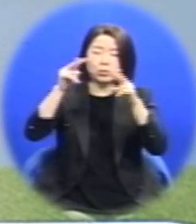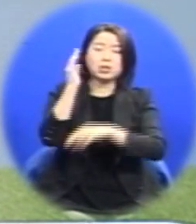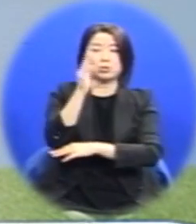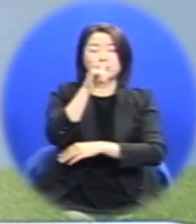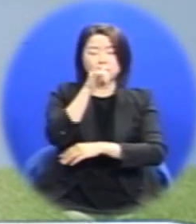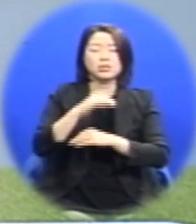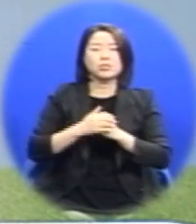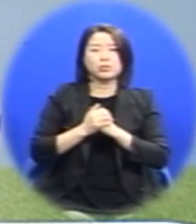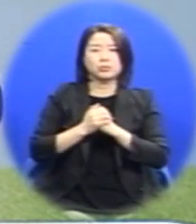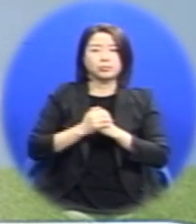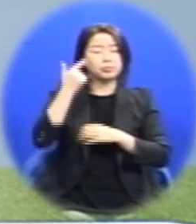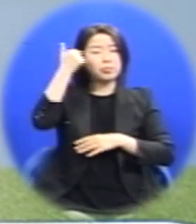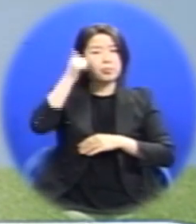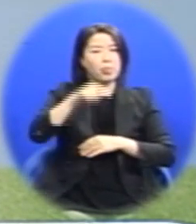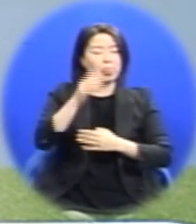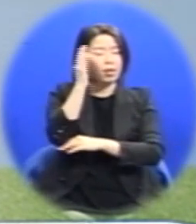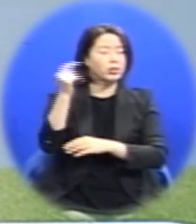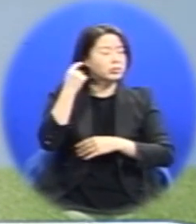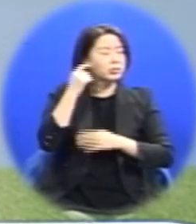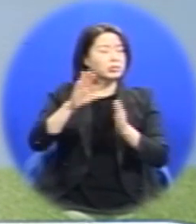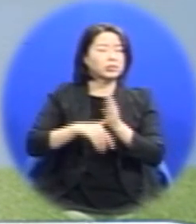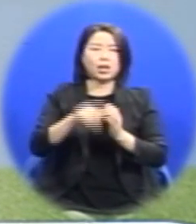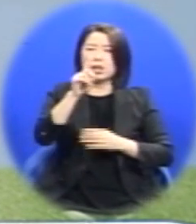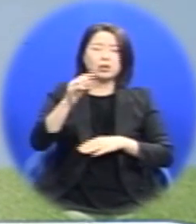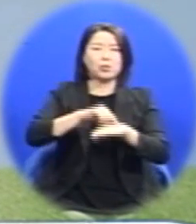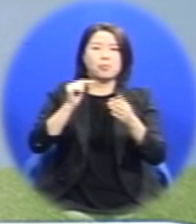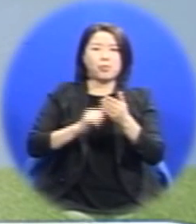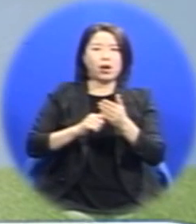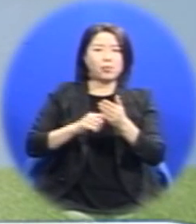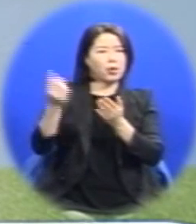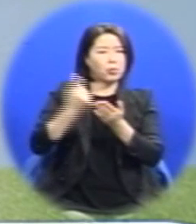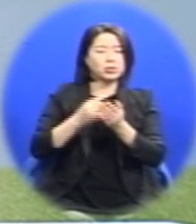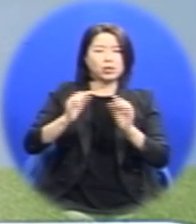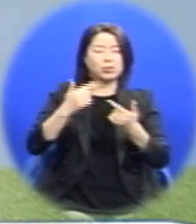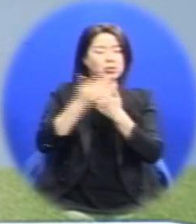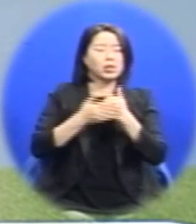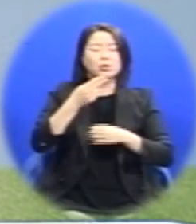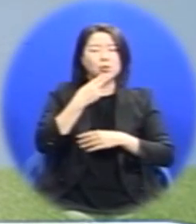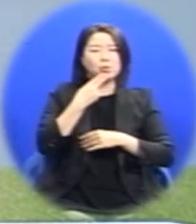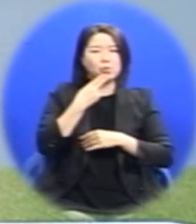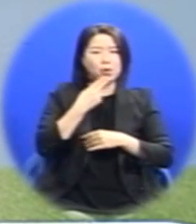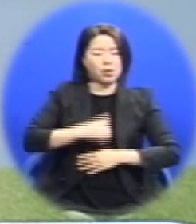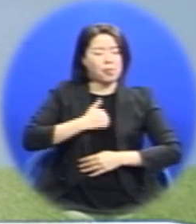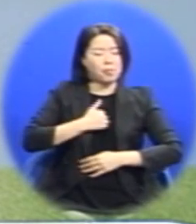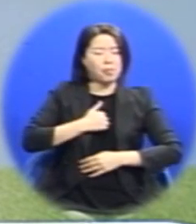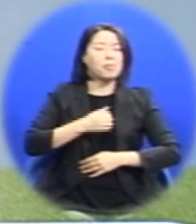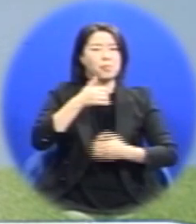했습니다. 목사님은 그 설교를 들으면서 하나도 마음이 안 와닿고 은혜도 안 되고 반발심만